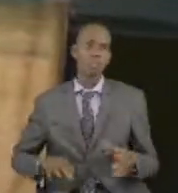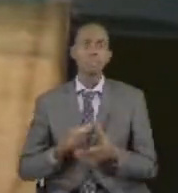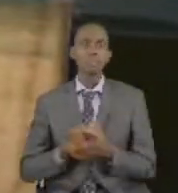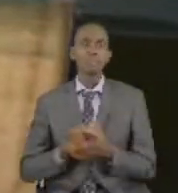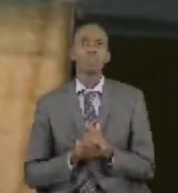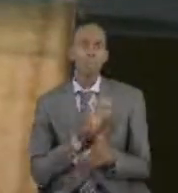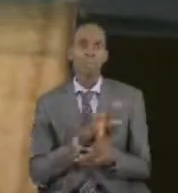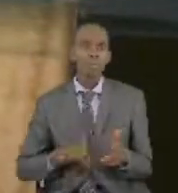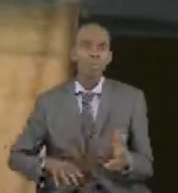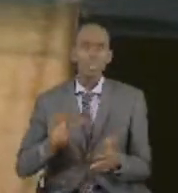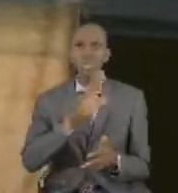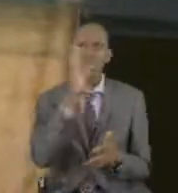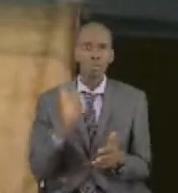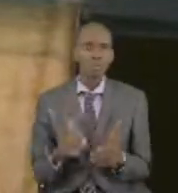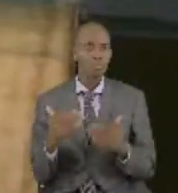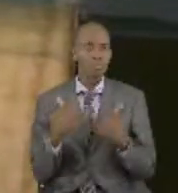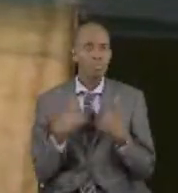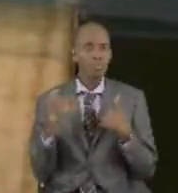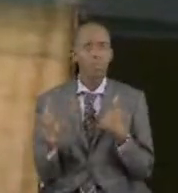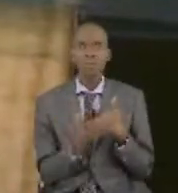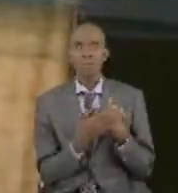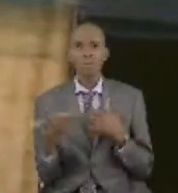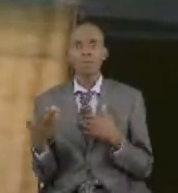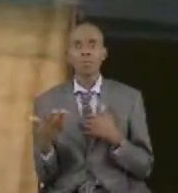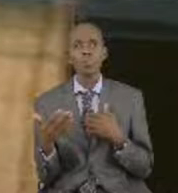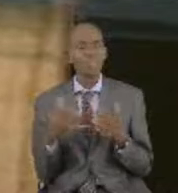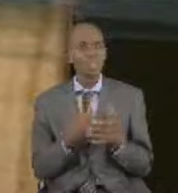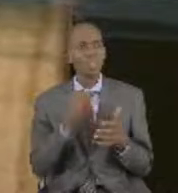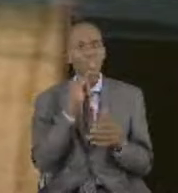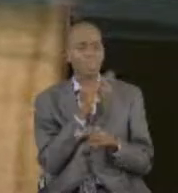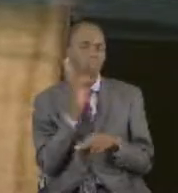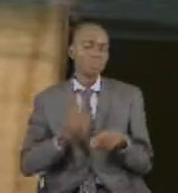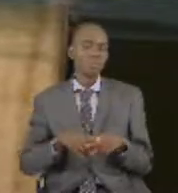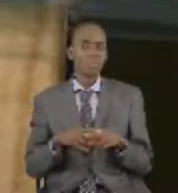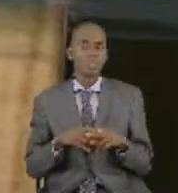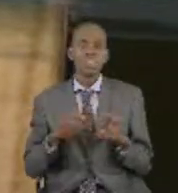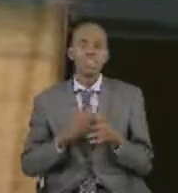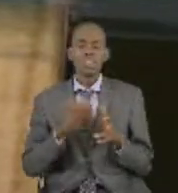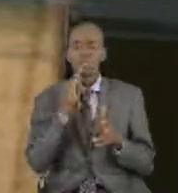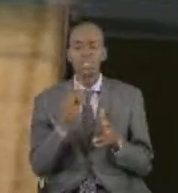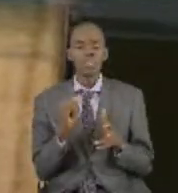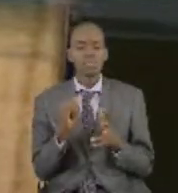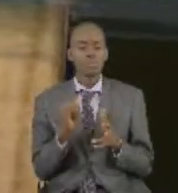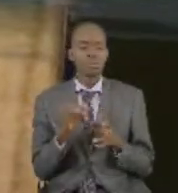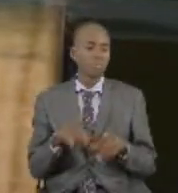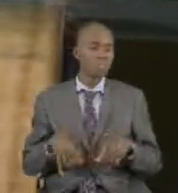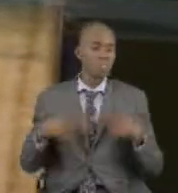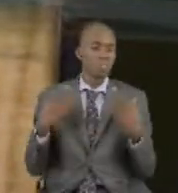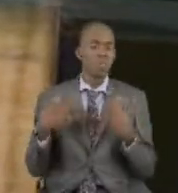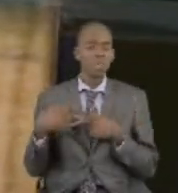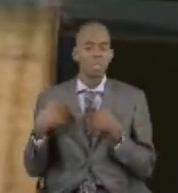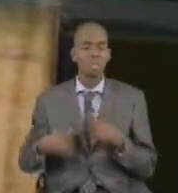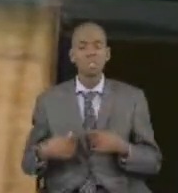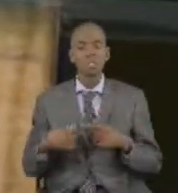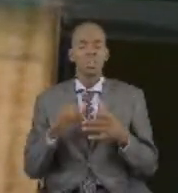Christ n'avait jamais quelque chose dans le cœur, dans sa nature, dans son cœur, dans sa vie,